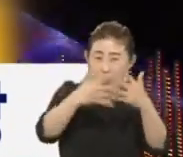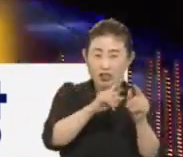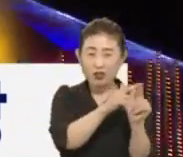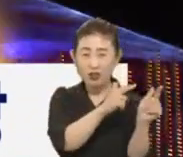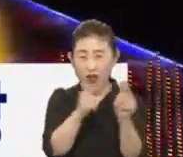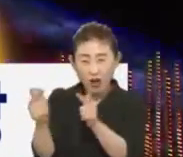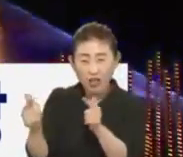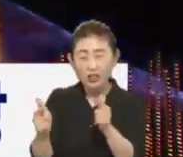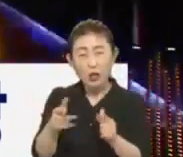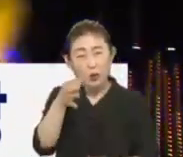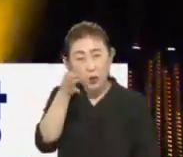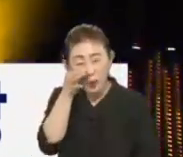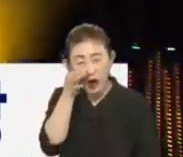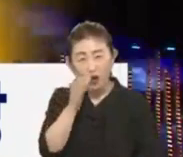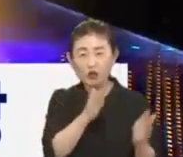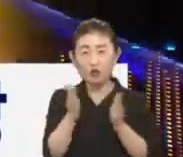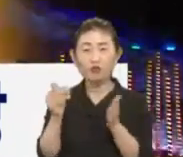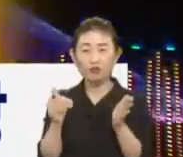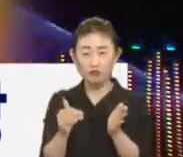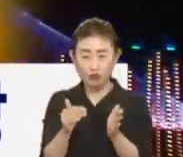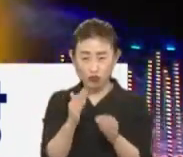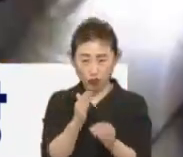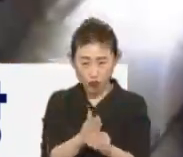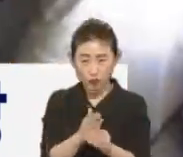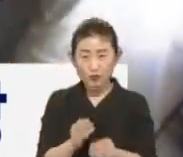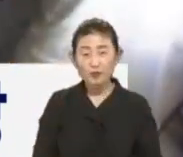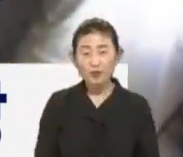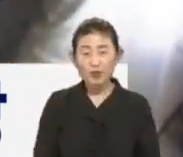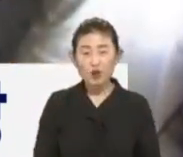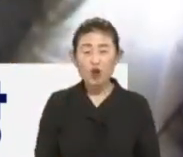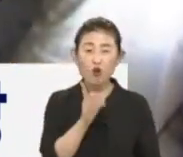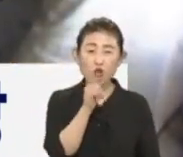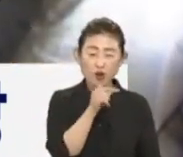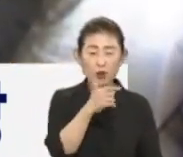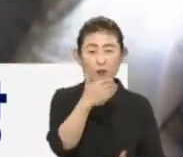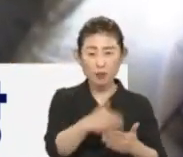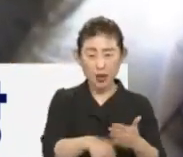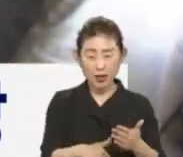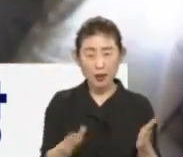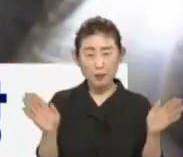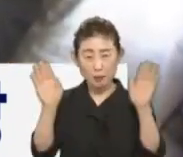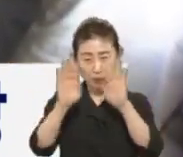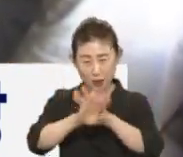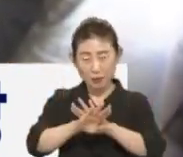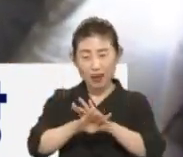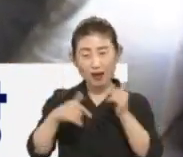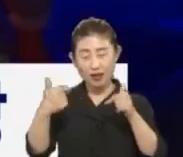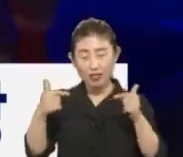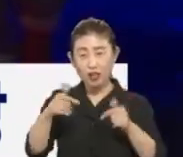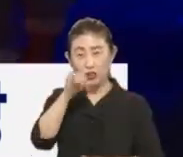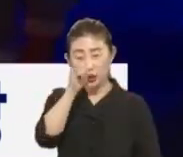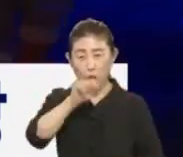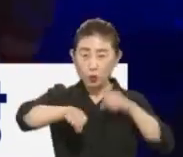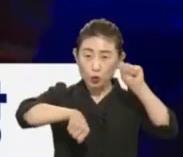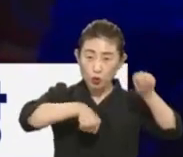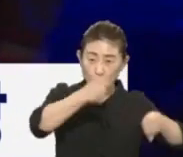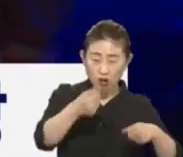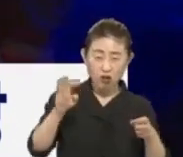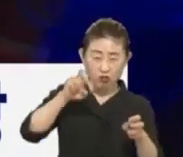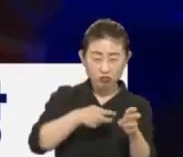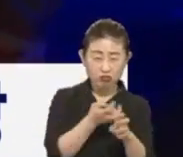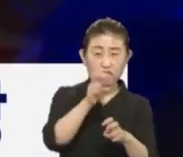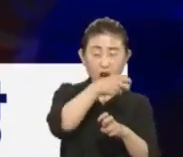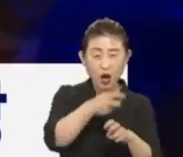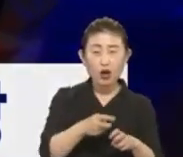영상 등 신비한 볼거리를 선보이는 나이트 유니버스는 월요일을 제외한 매일 밤 펼쳐지며 동물원과 놀이기구 등은